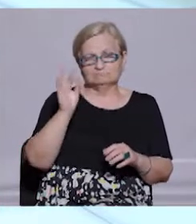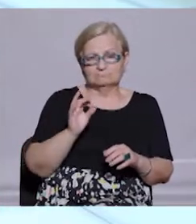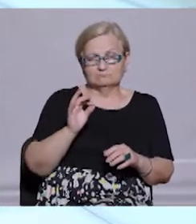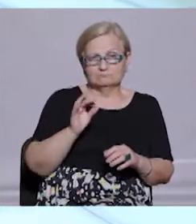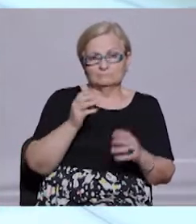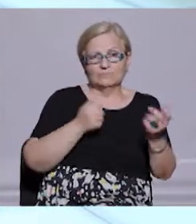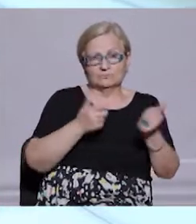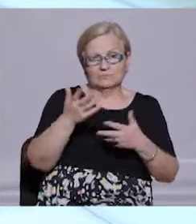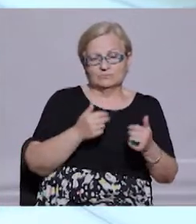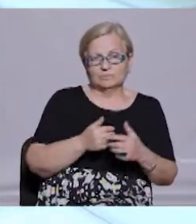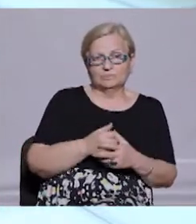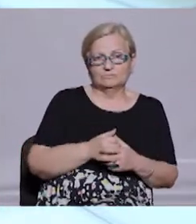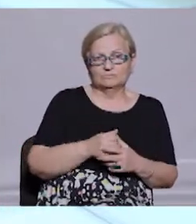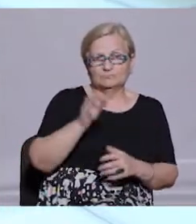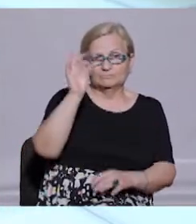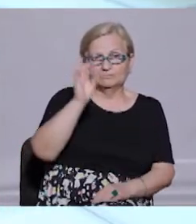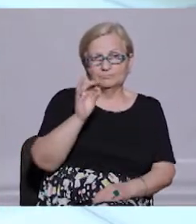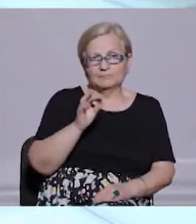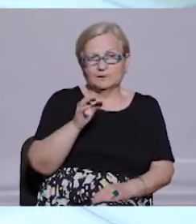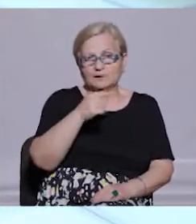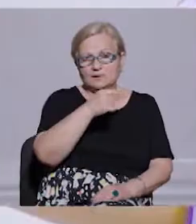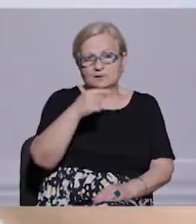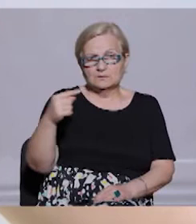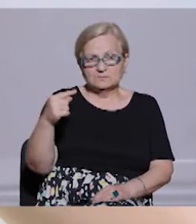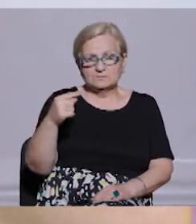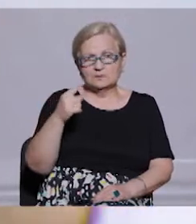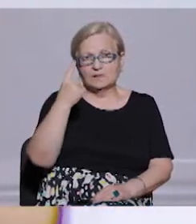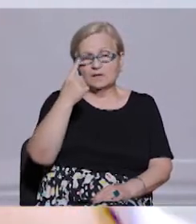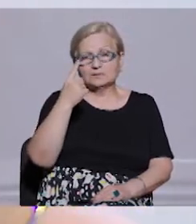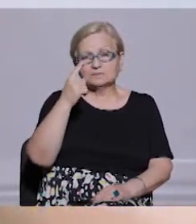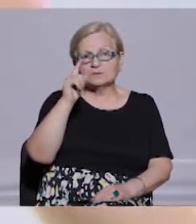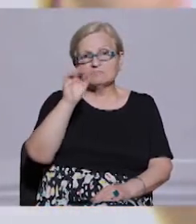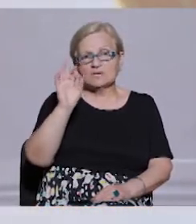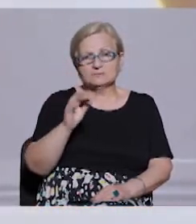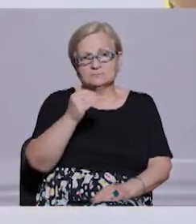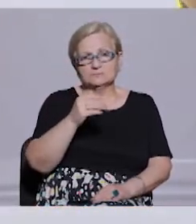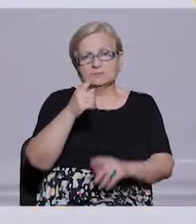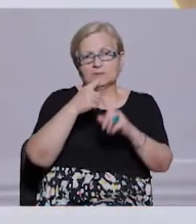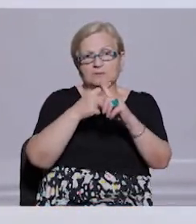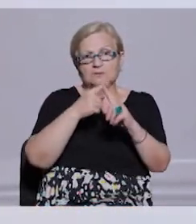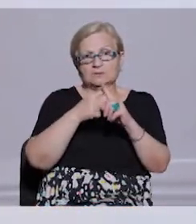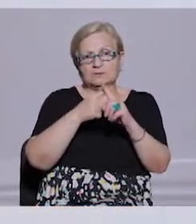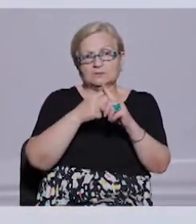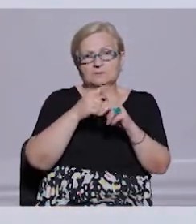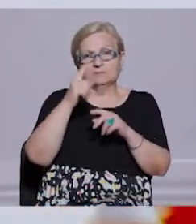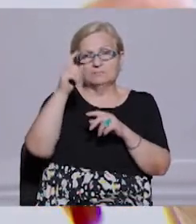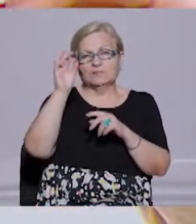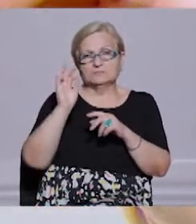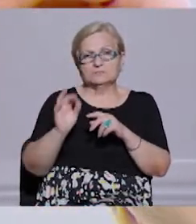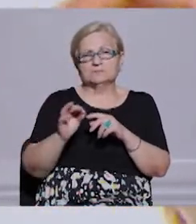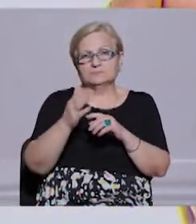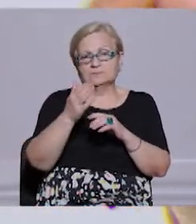ითვლება პროცენტებში. ესე იგი, პროცენტი არის წილადი 1 მიასედის შესაბამისი, x-ი პროცენტია x-ი